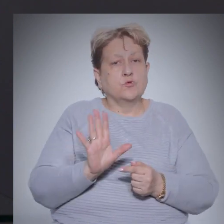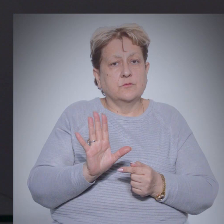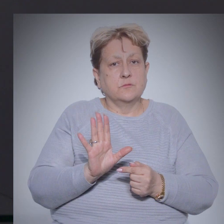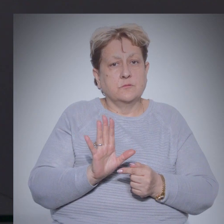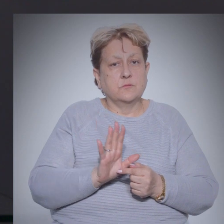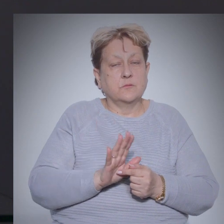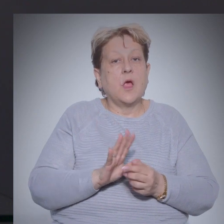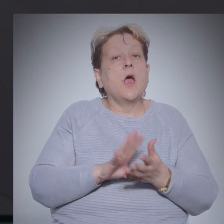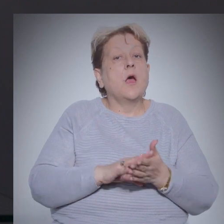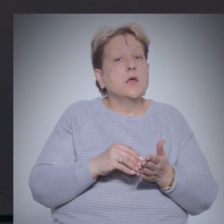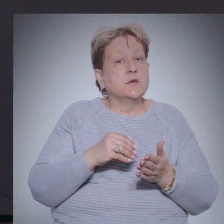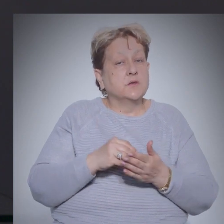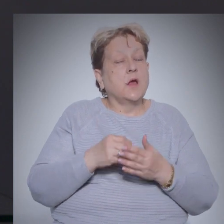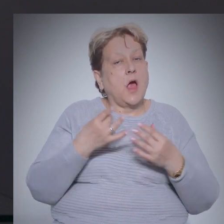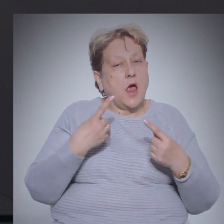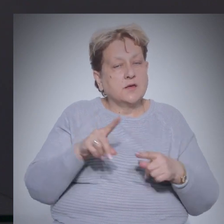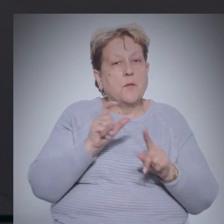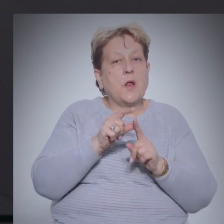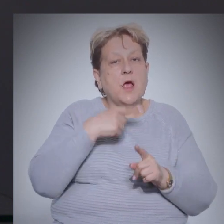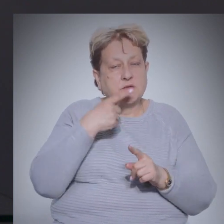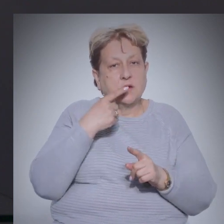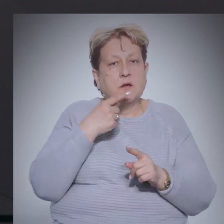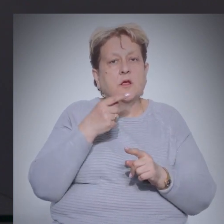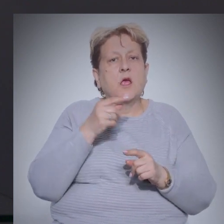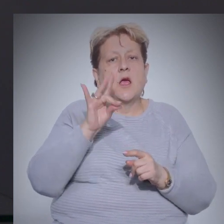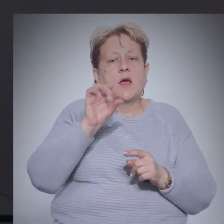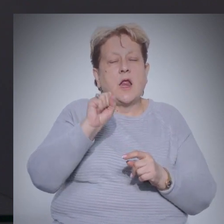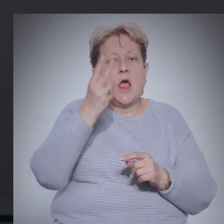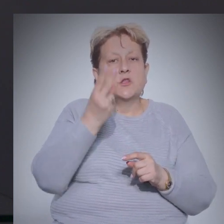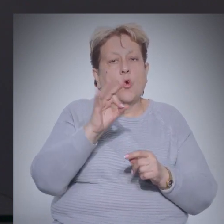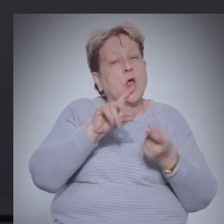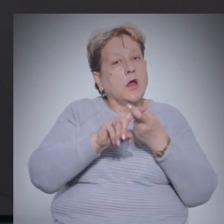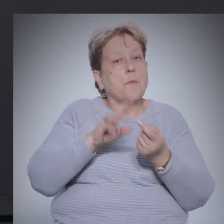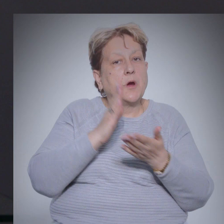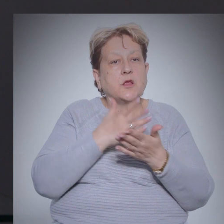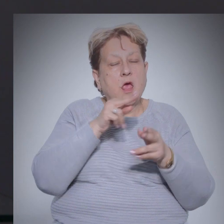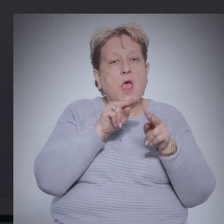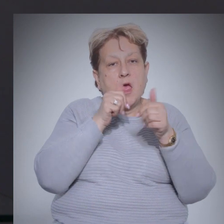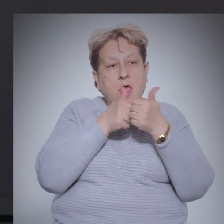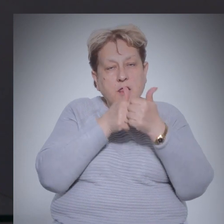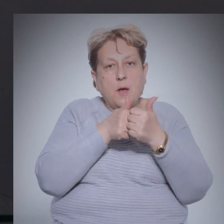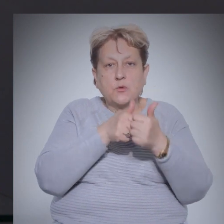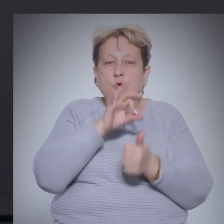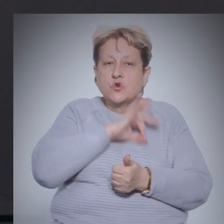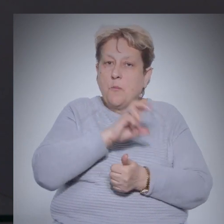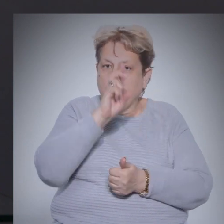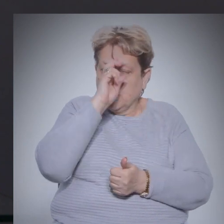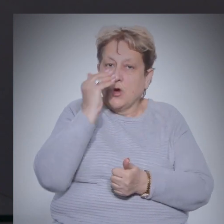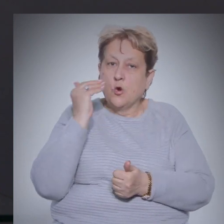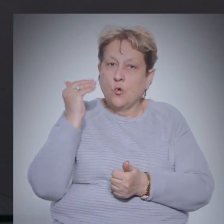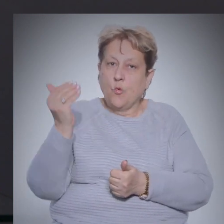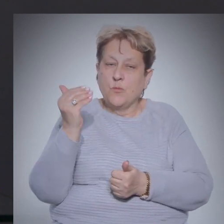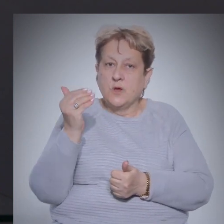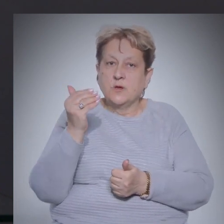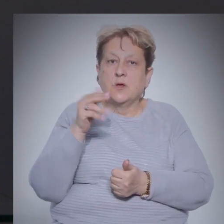հետապնդվող նպատակին։ Այսինքն այլ կերպասած արդյոլ գրացիոնալ կապ կա հետապնդվող լեգիցիմ շահի,